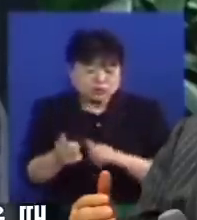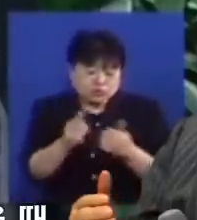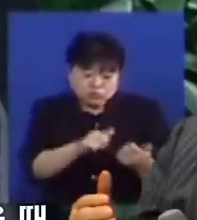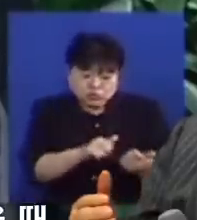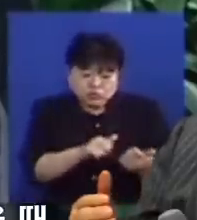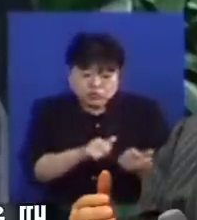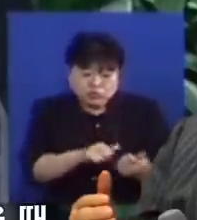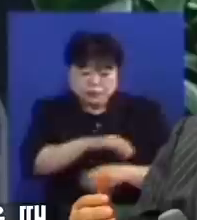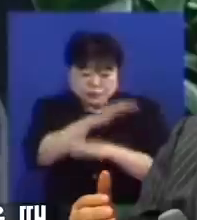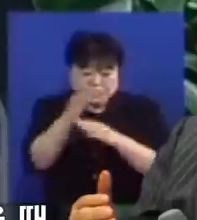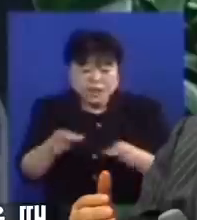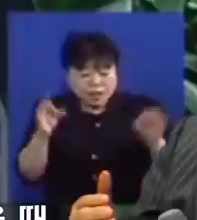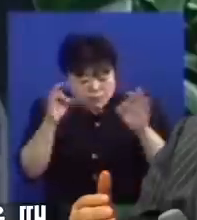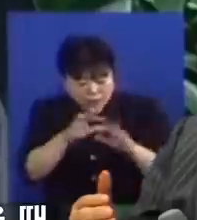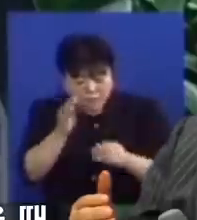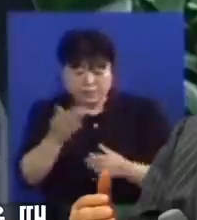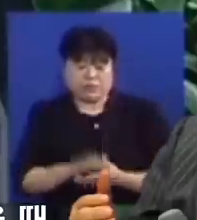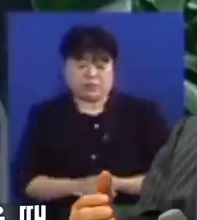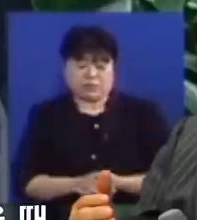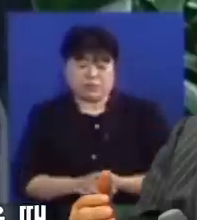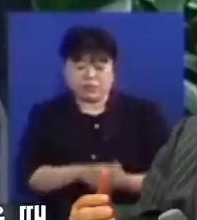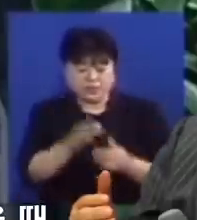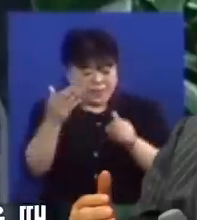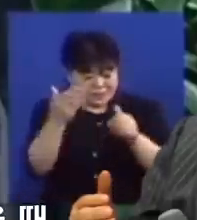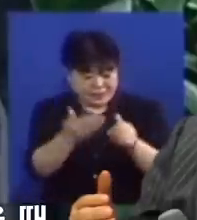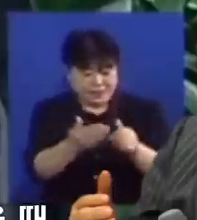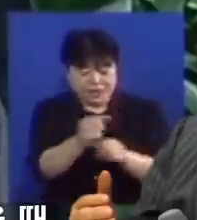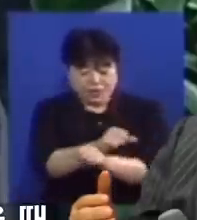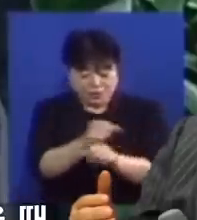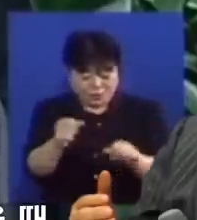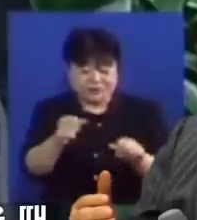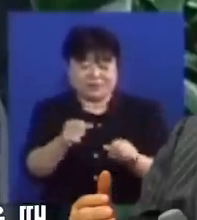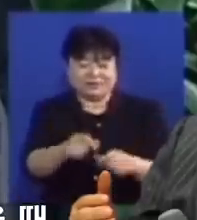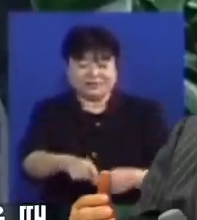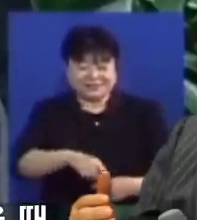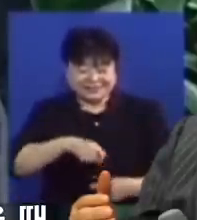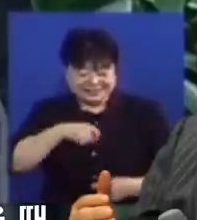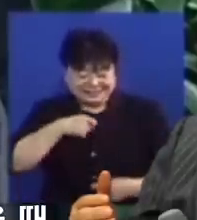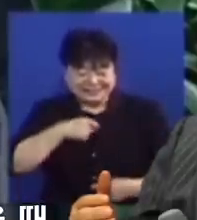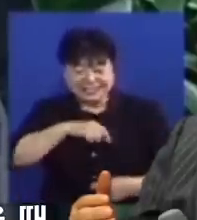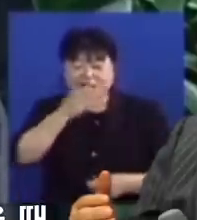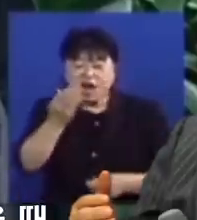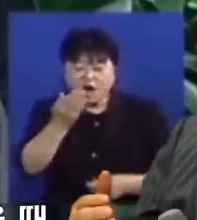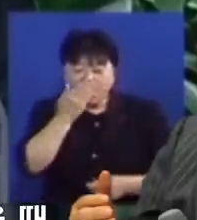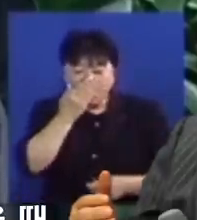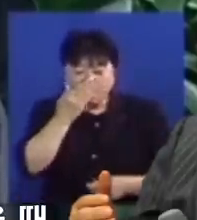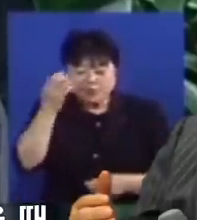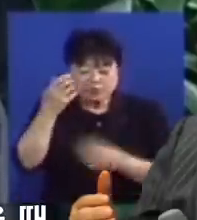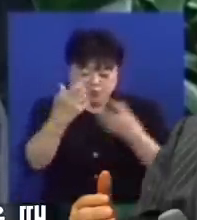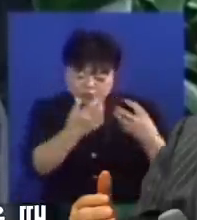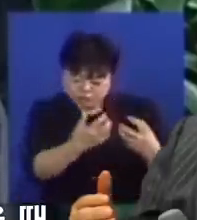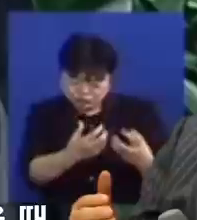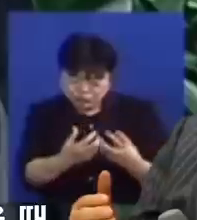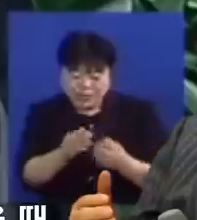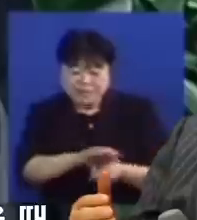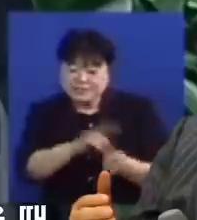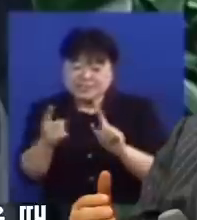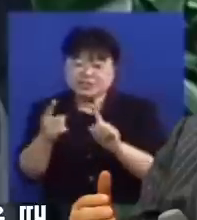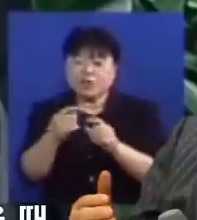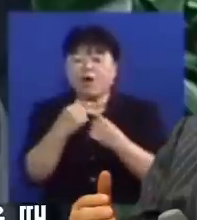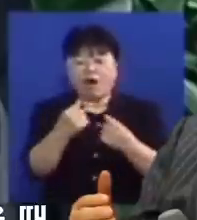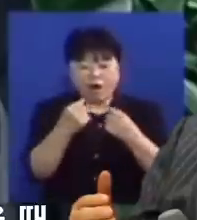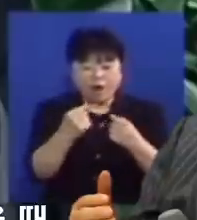다 청산해버리고 우리에게 용서와 의, 거룩함과 성령 충만, 치료와